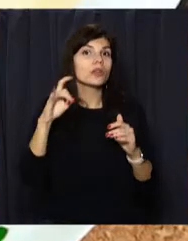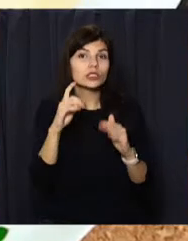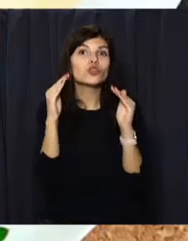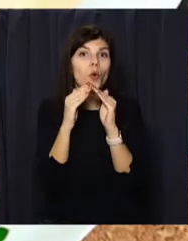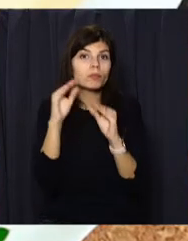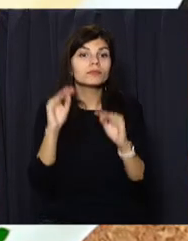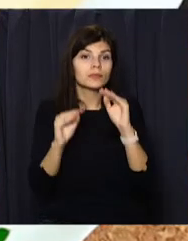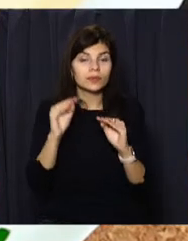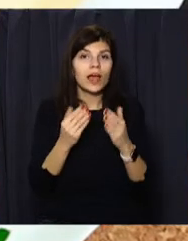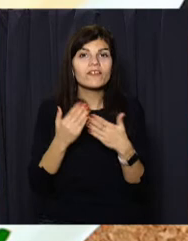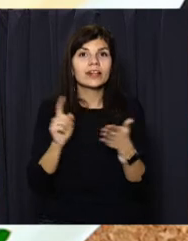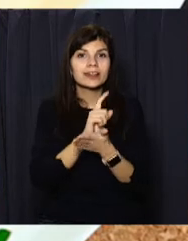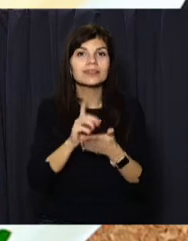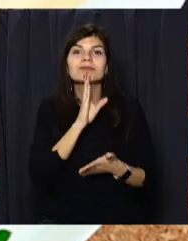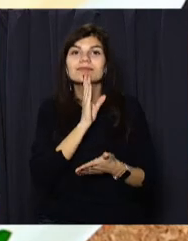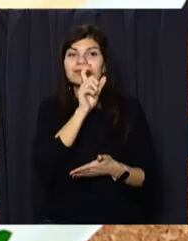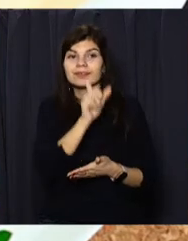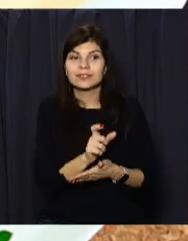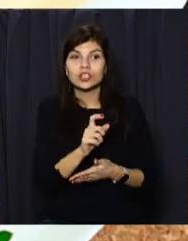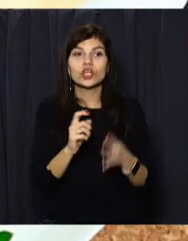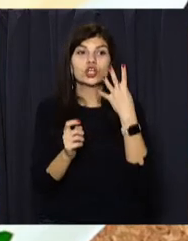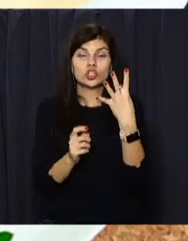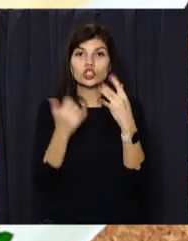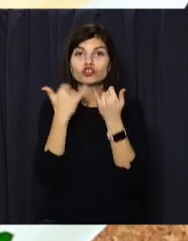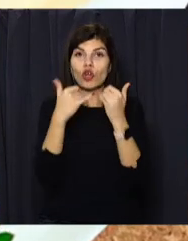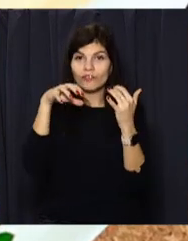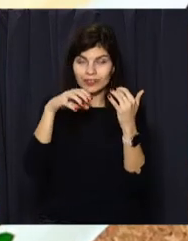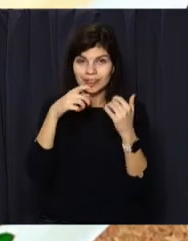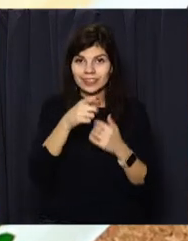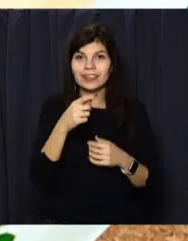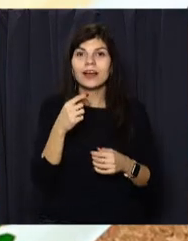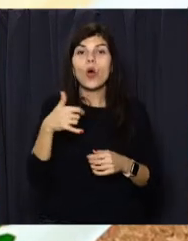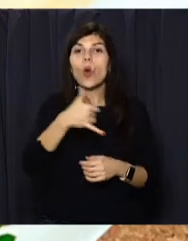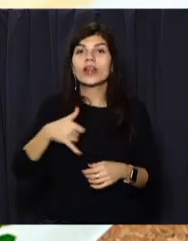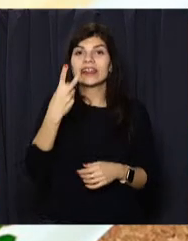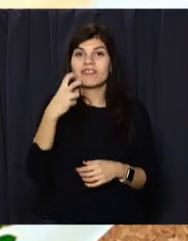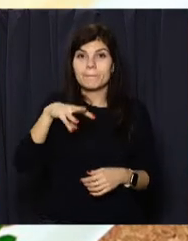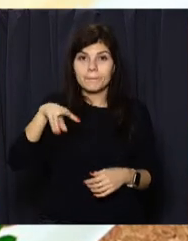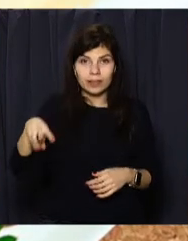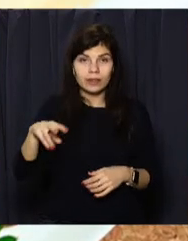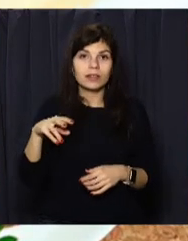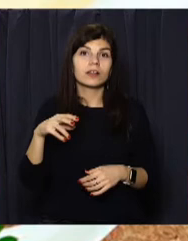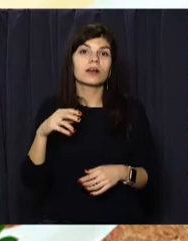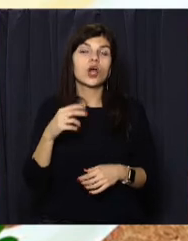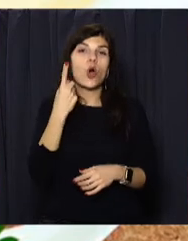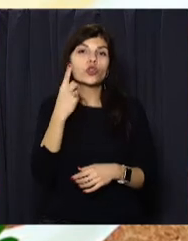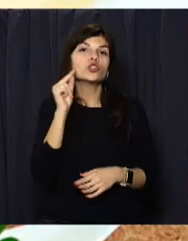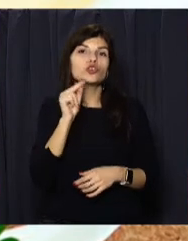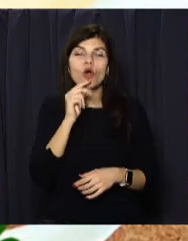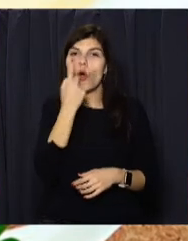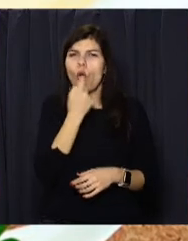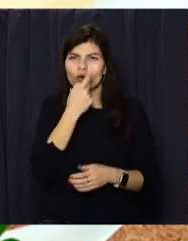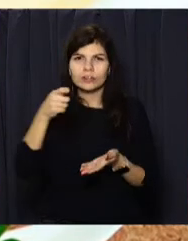домашнього майонезу від дієтологині Ксенії Фощій. 4 жовтки, 200 мл олії, бажано оливкової, 1 чайна ложка